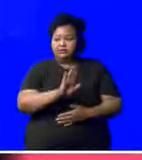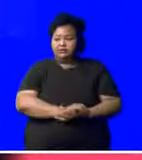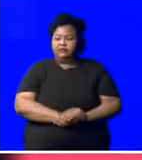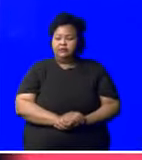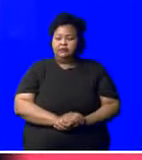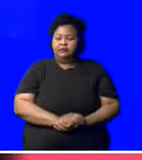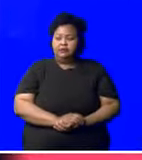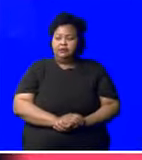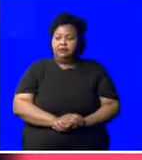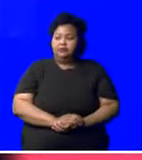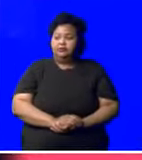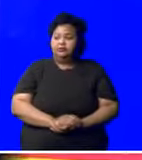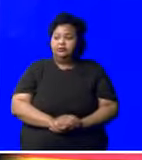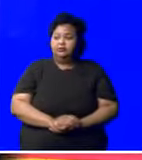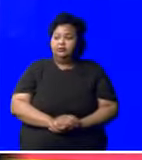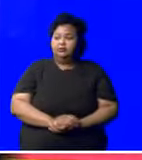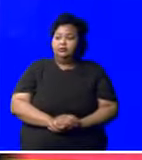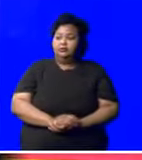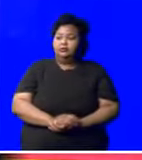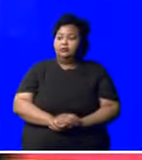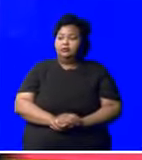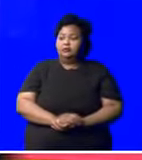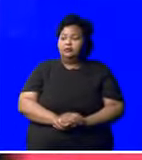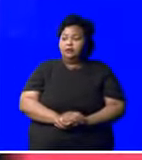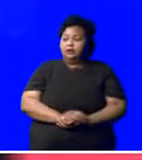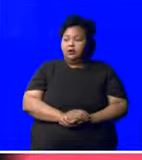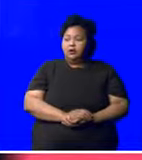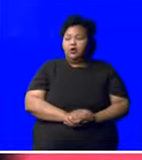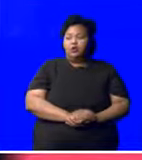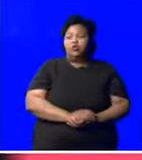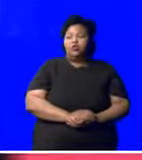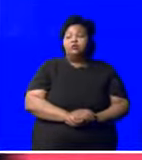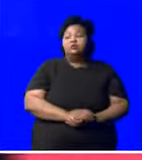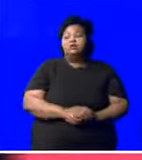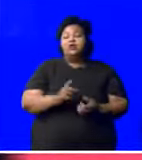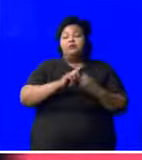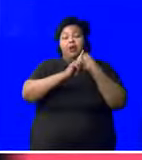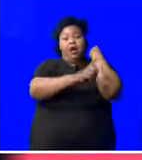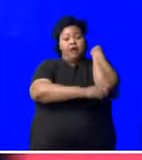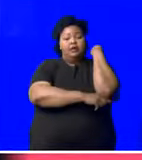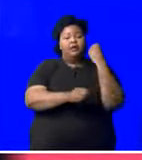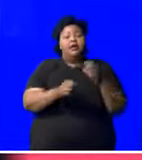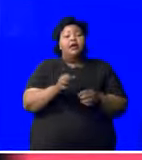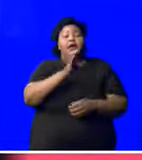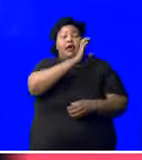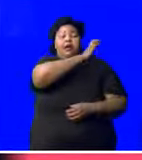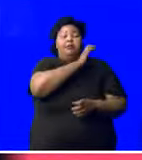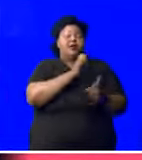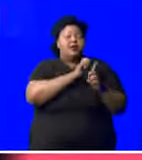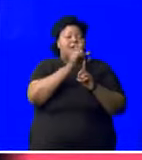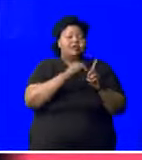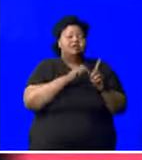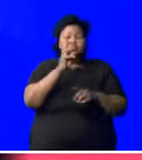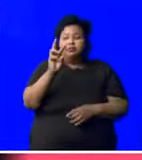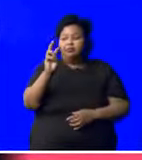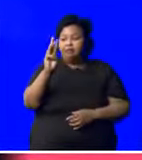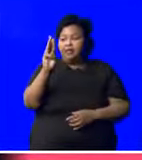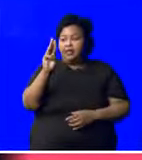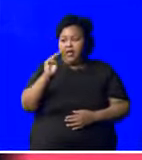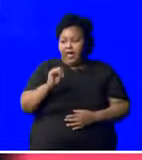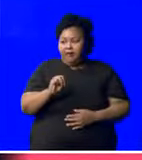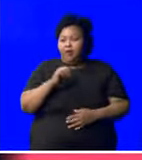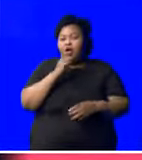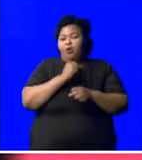sihlisi latukwa lenkosi lenkosi ifuna sekilale nje ishawe ngumoya ngalenyela iphefumule isi ah